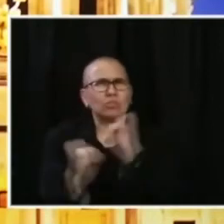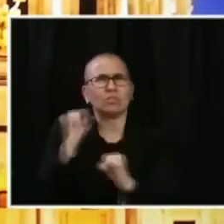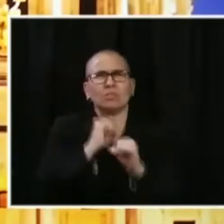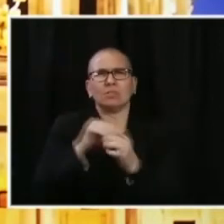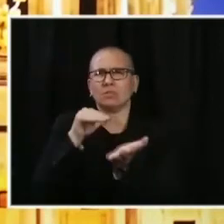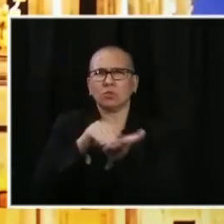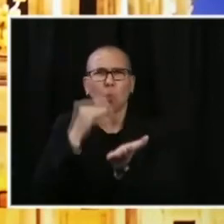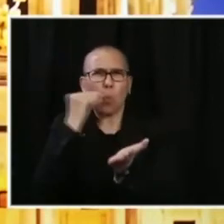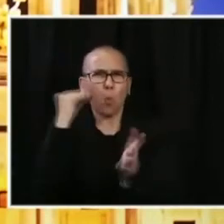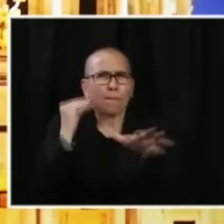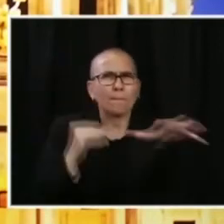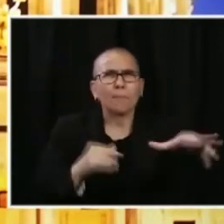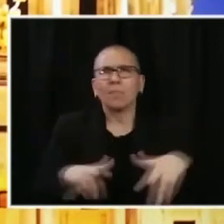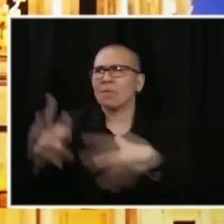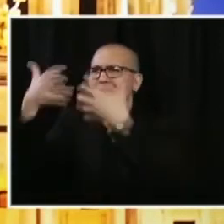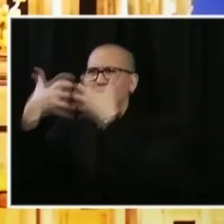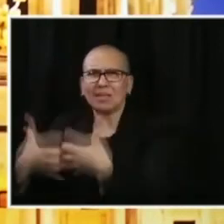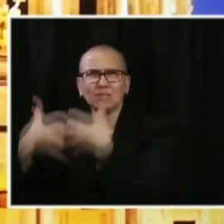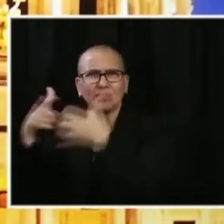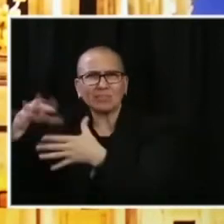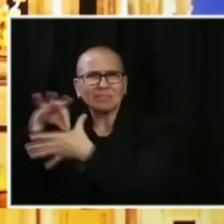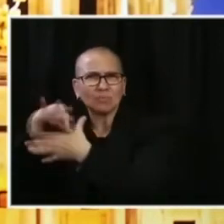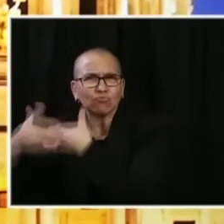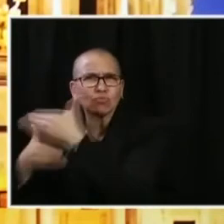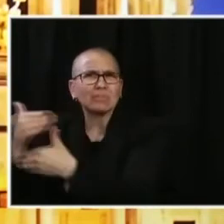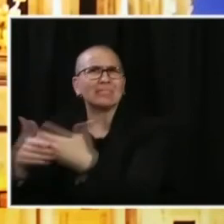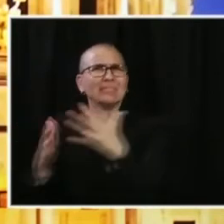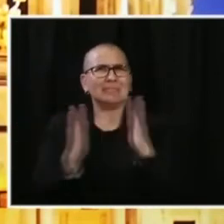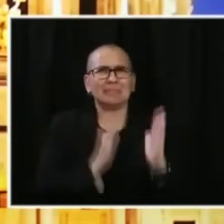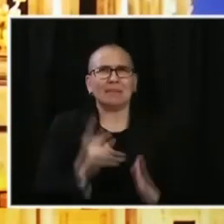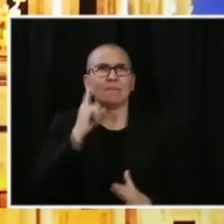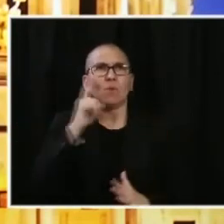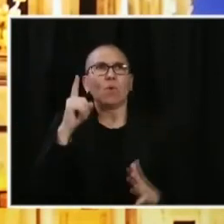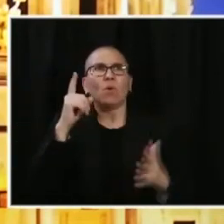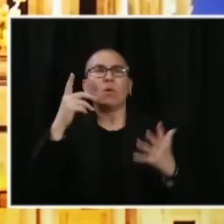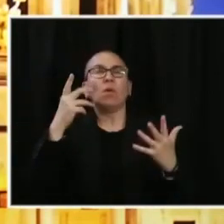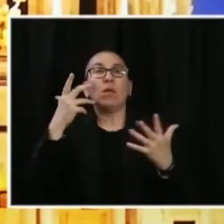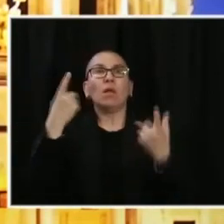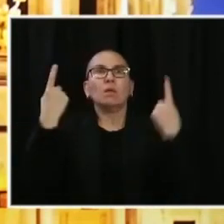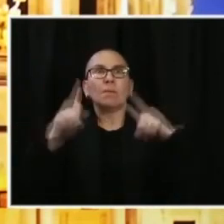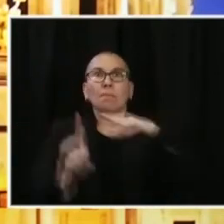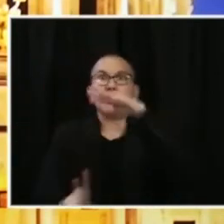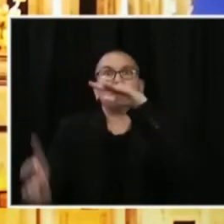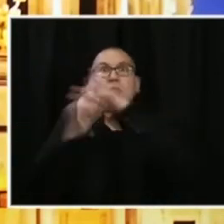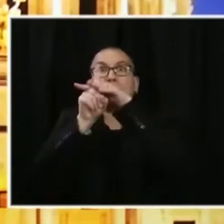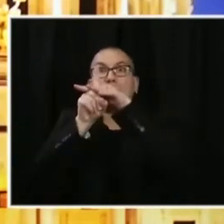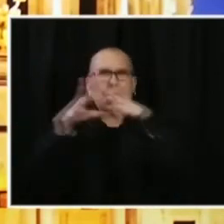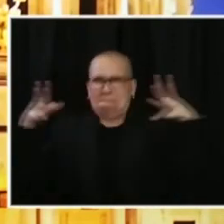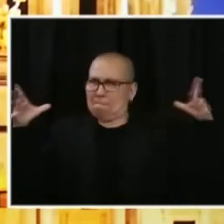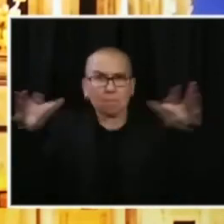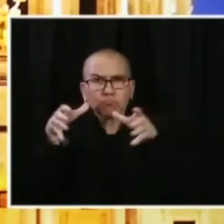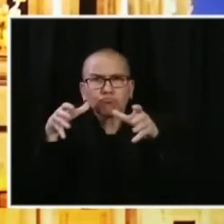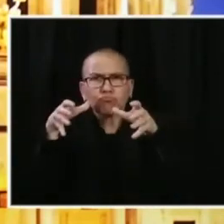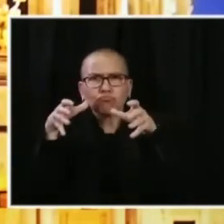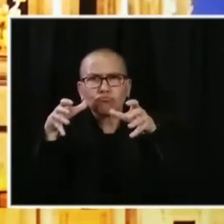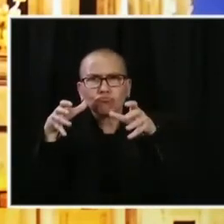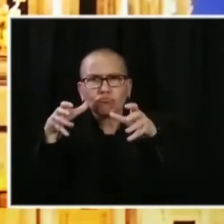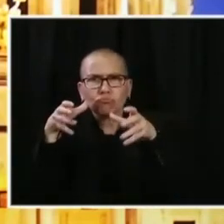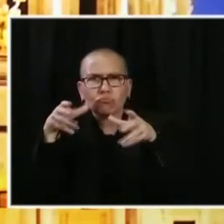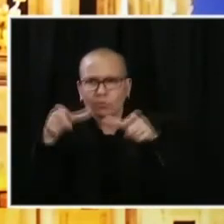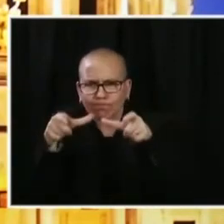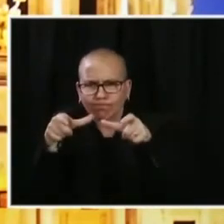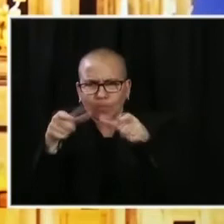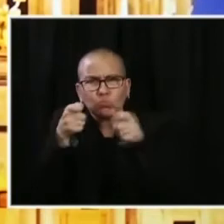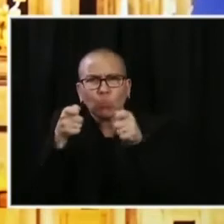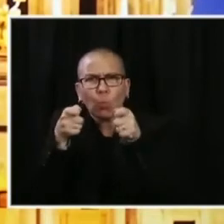nên em mua phần đầu là một kỳ mất toàn tàu rồi thế trở nên lậu nhất rồi tàu chạy lậu thế bấy mua đâu là chợ chơi xử lý chợ